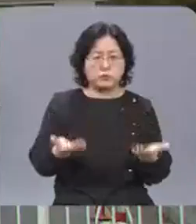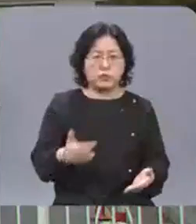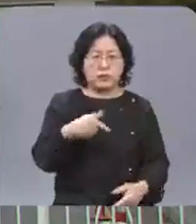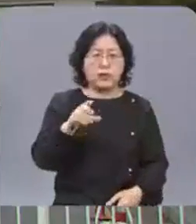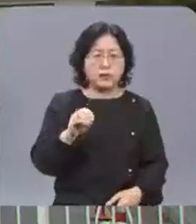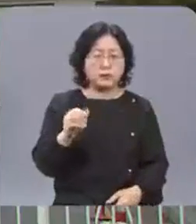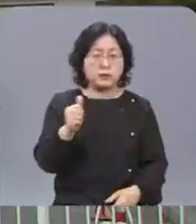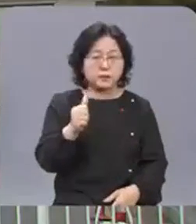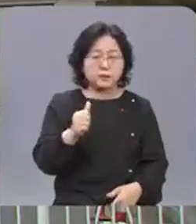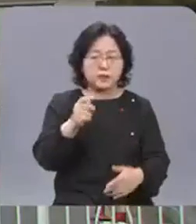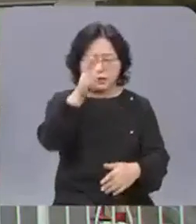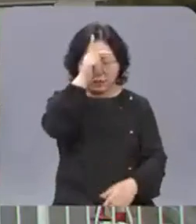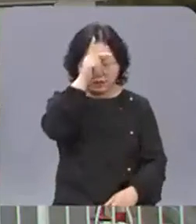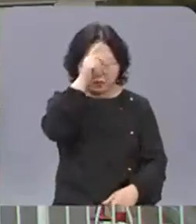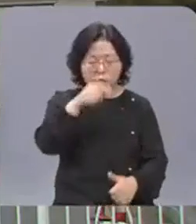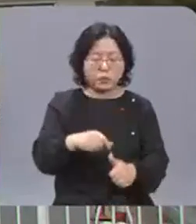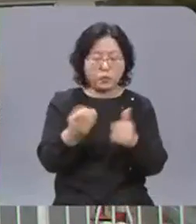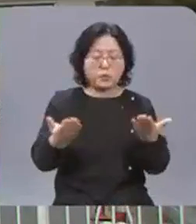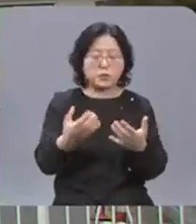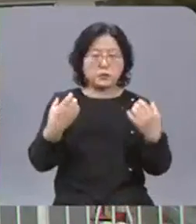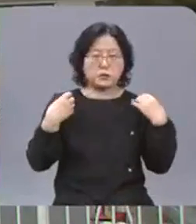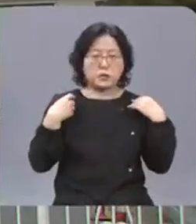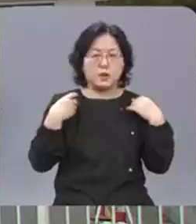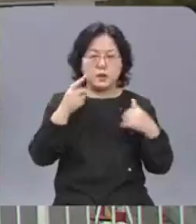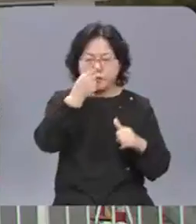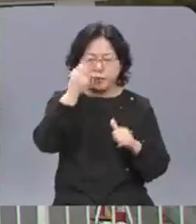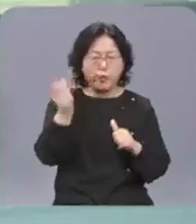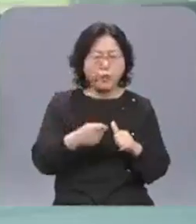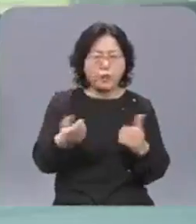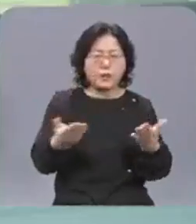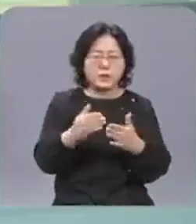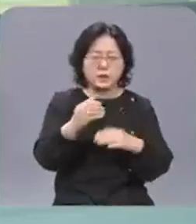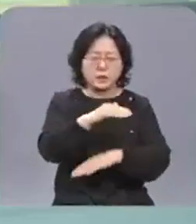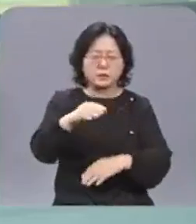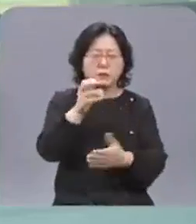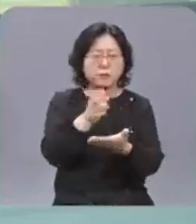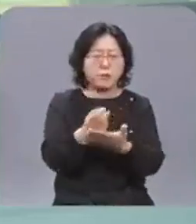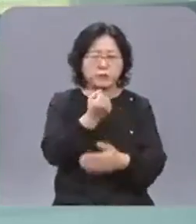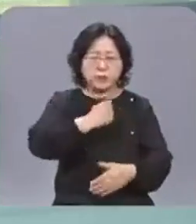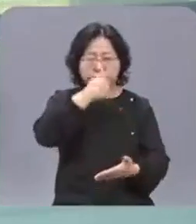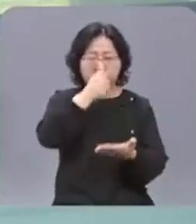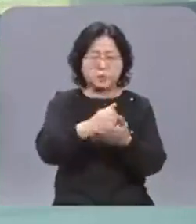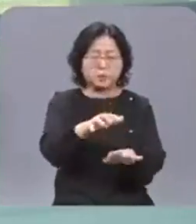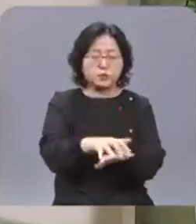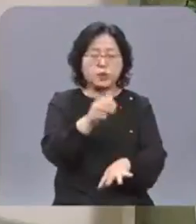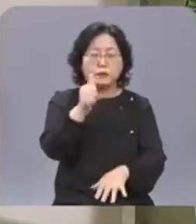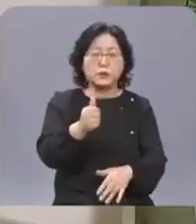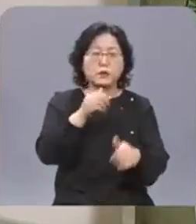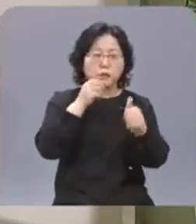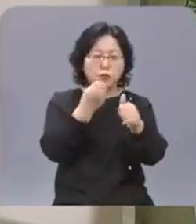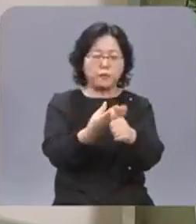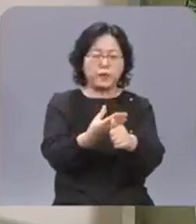강 씨는 경찰과 고용노동청에 모욕죄와 근로기준법 위반 혐의로 조합장을